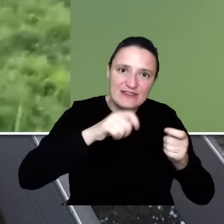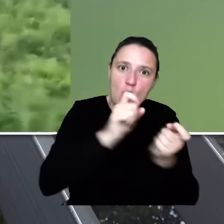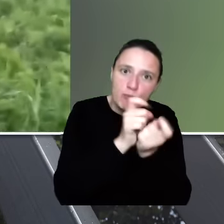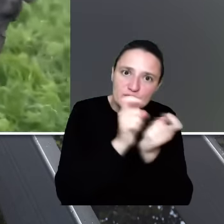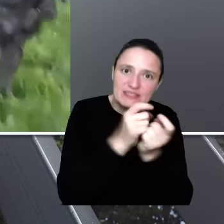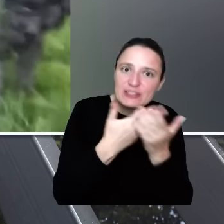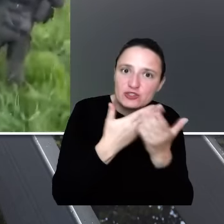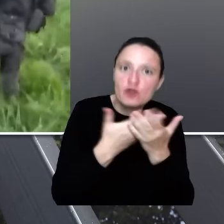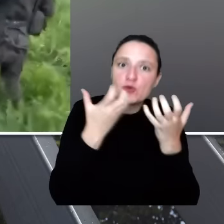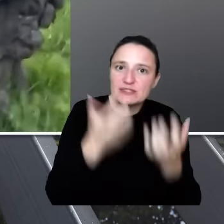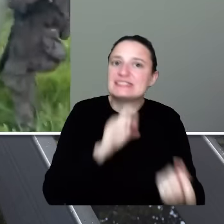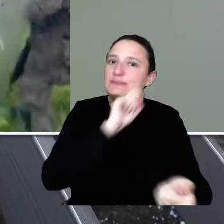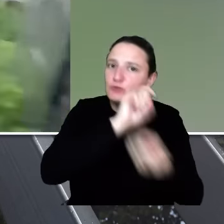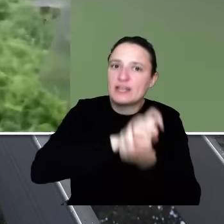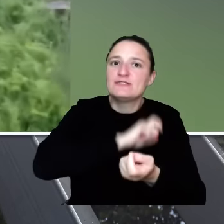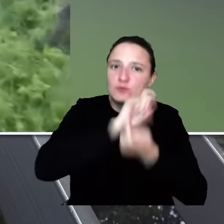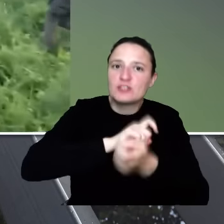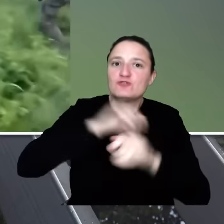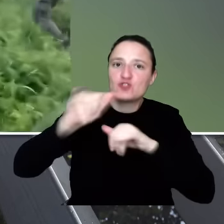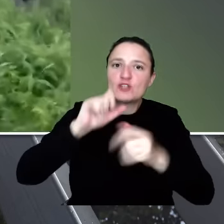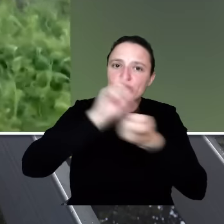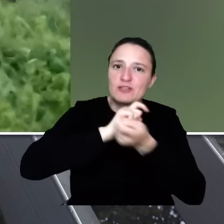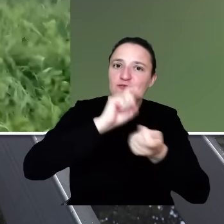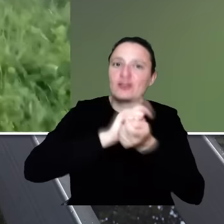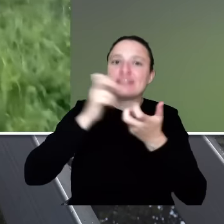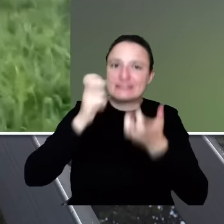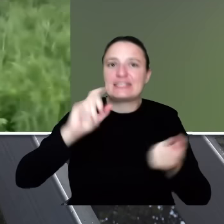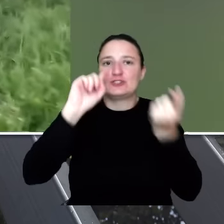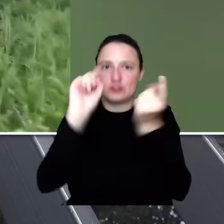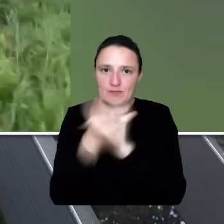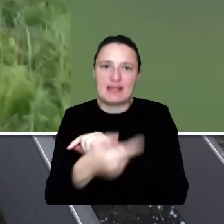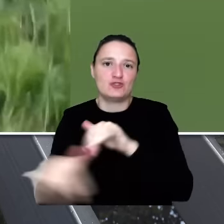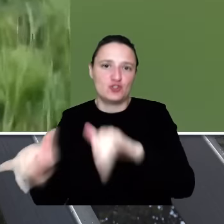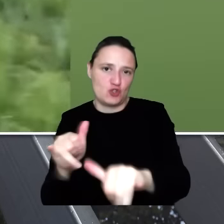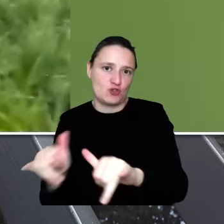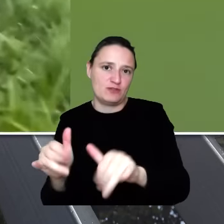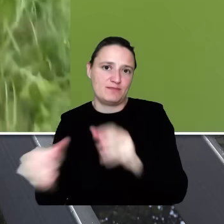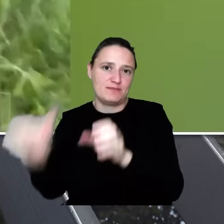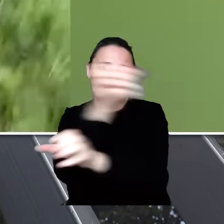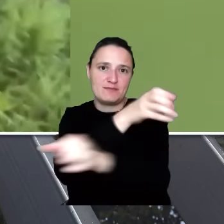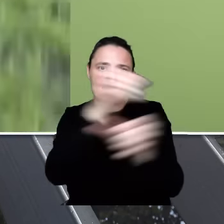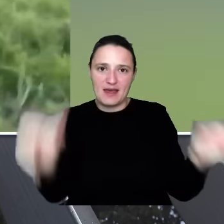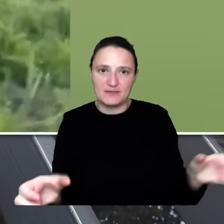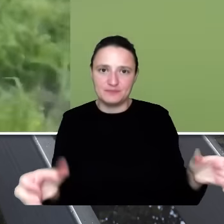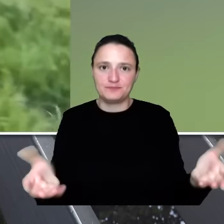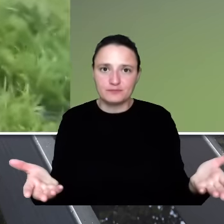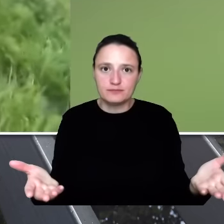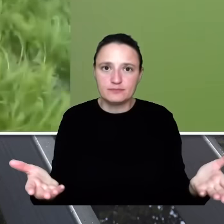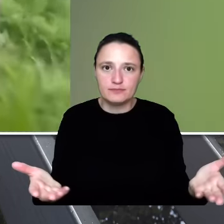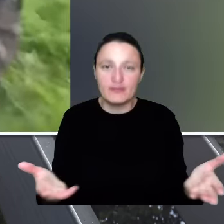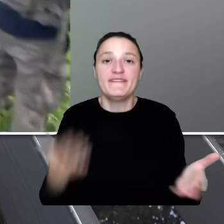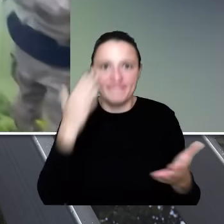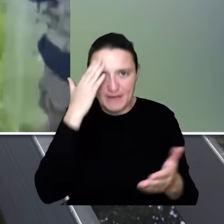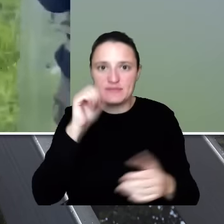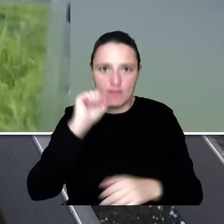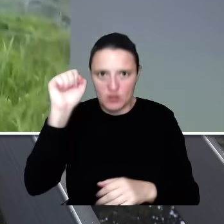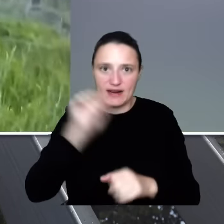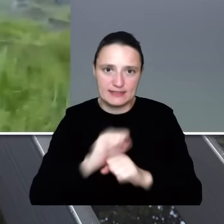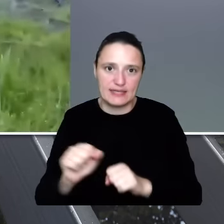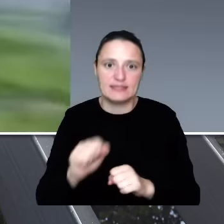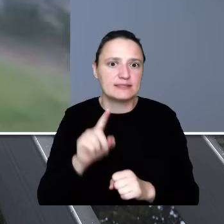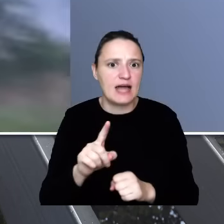swój sprzeciw wobec tego rządu do zmiany rządu. I oczywiście istnieją procedury demokratyczne, ale proszę zwrócić uwagę, mam wrażenie, że coś się